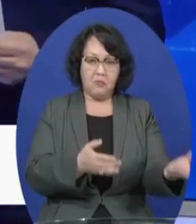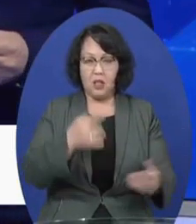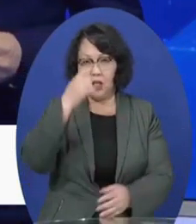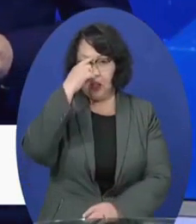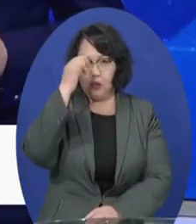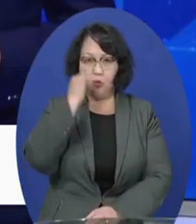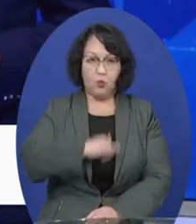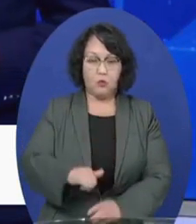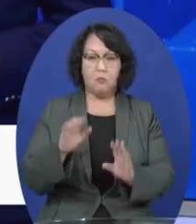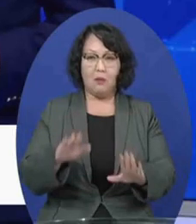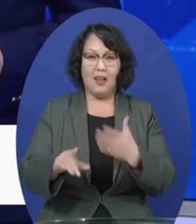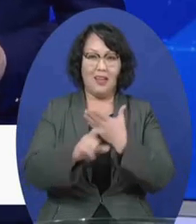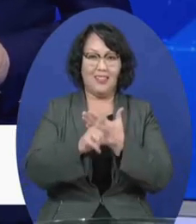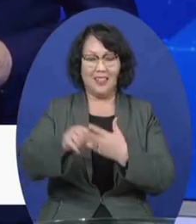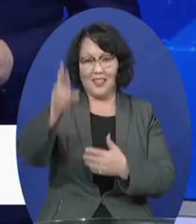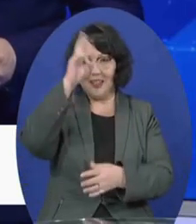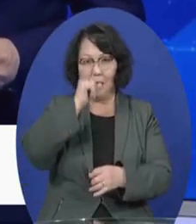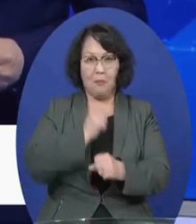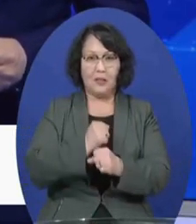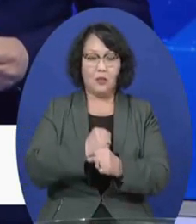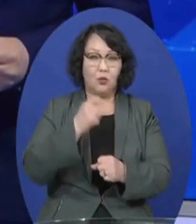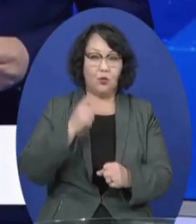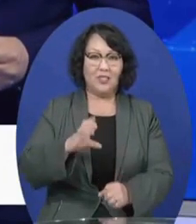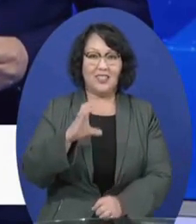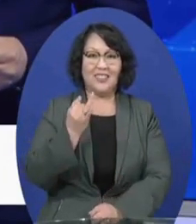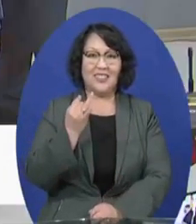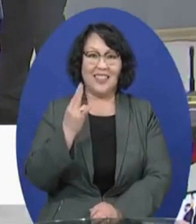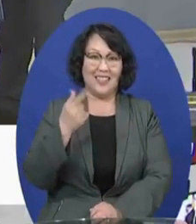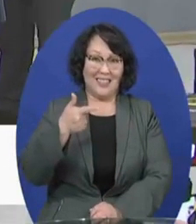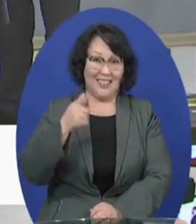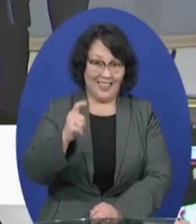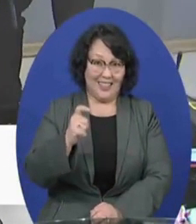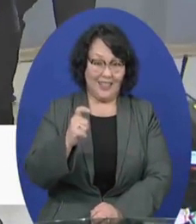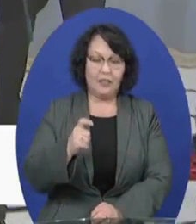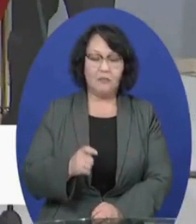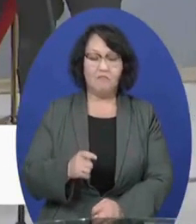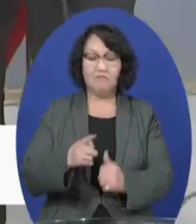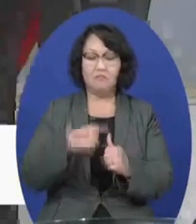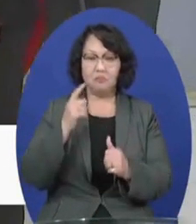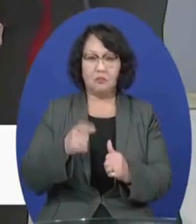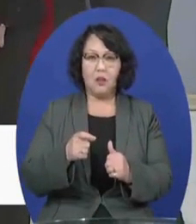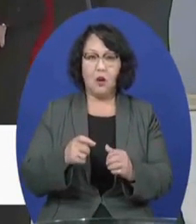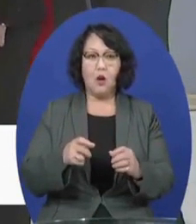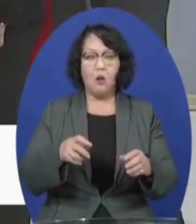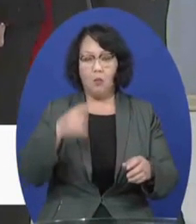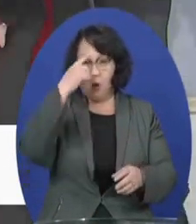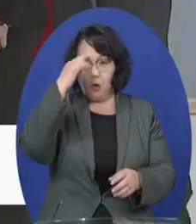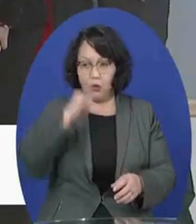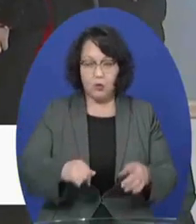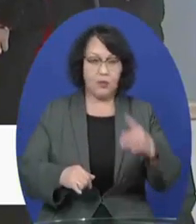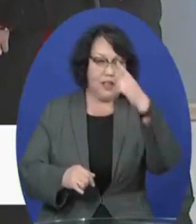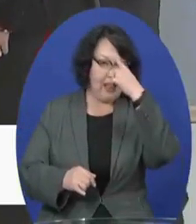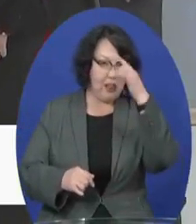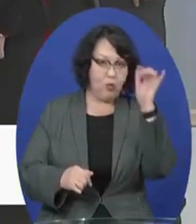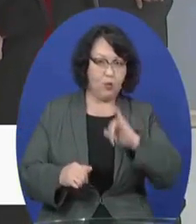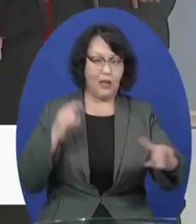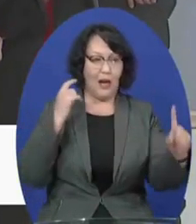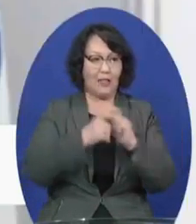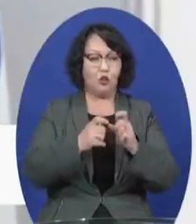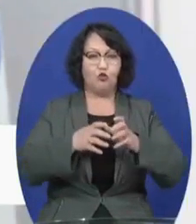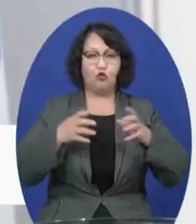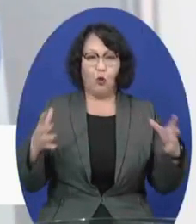улсаас Монгол улсад сууж байгаа элчин сайд Синкгийн хувьд энэ бол одоо хоёр улсын харилцаанд нэлээд томоохон алхам болохоор үйл явдал